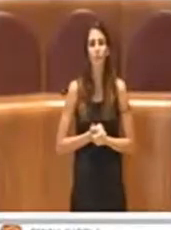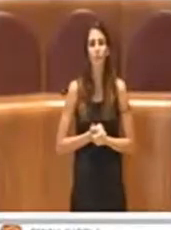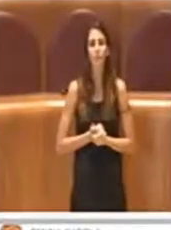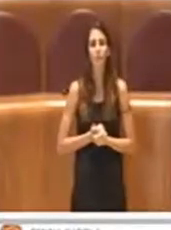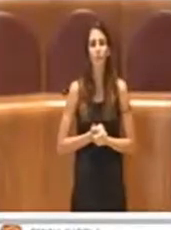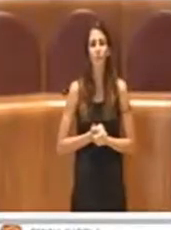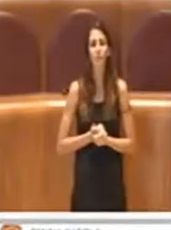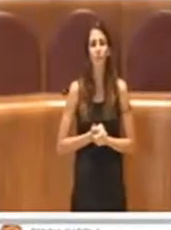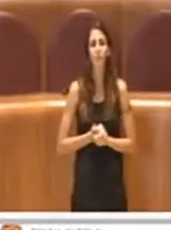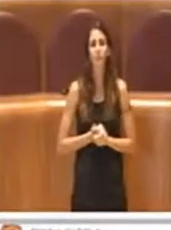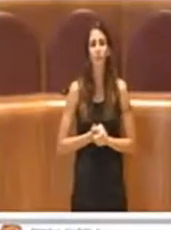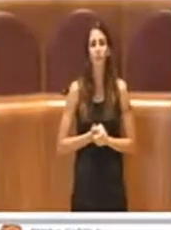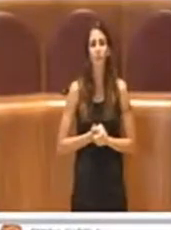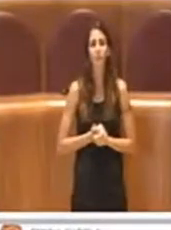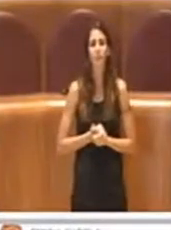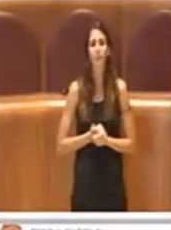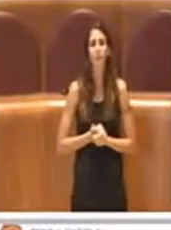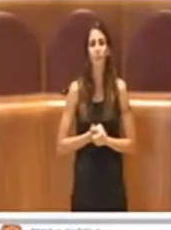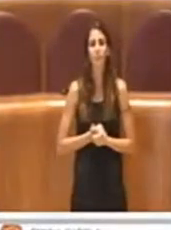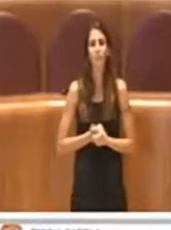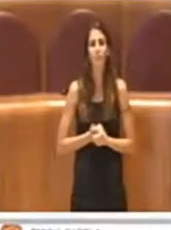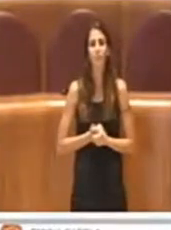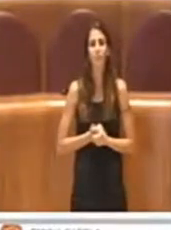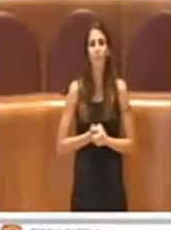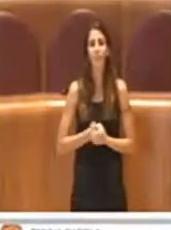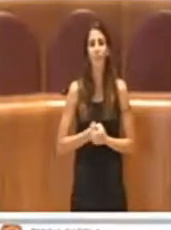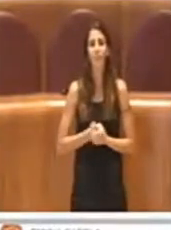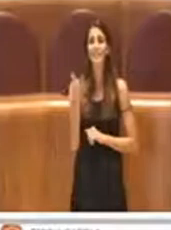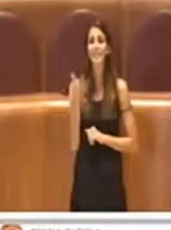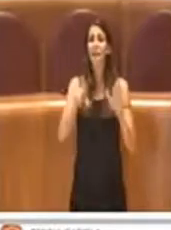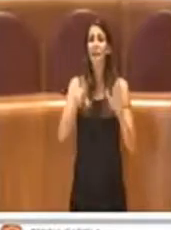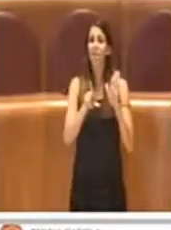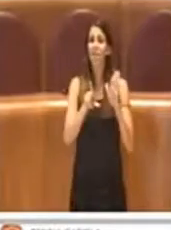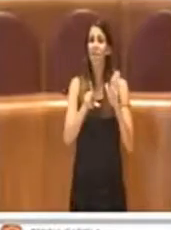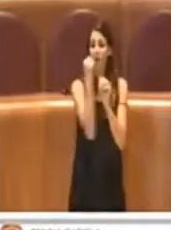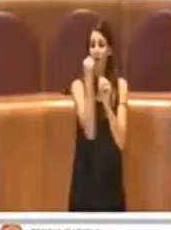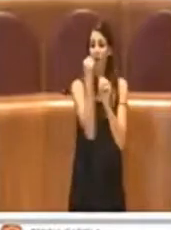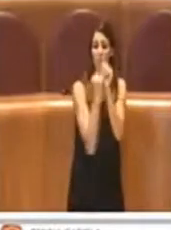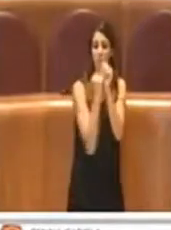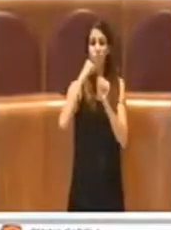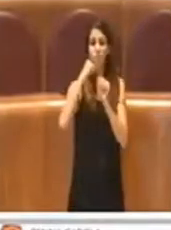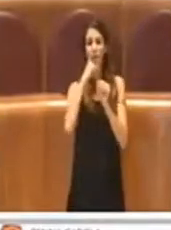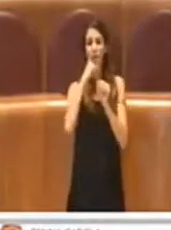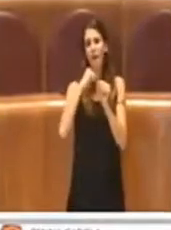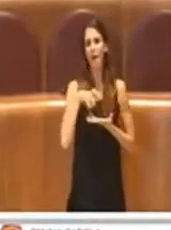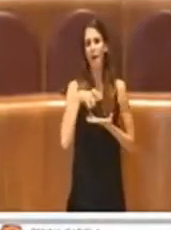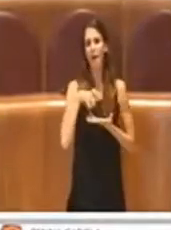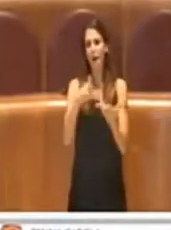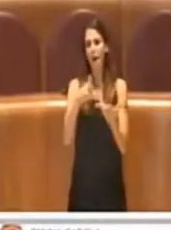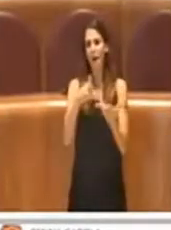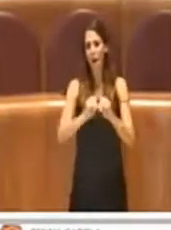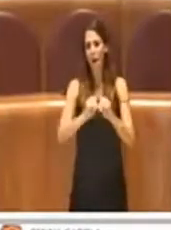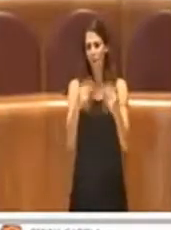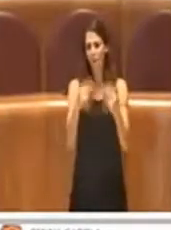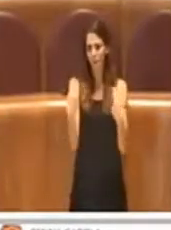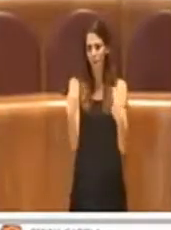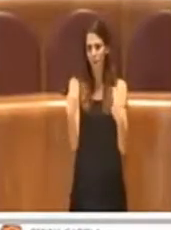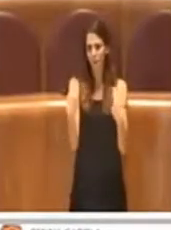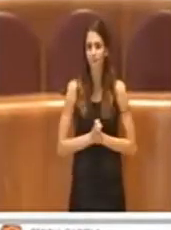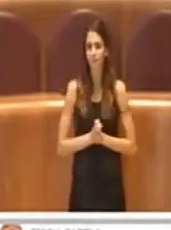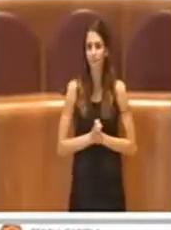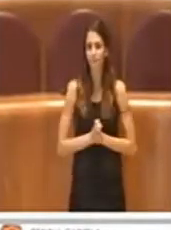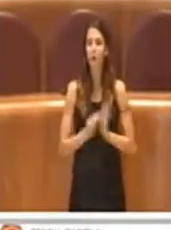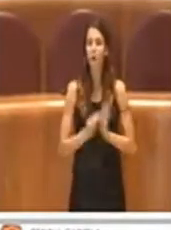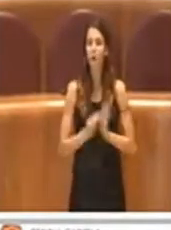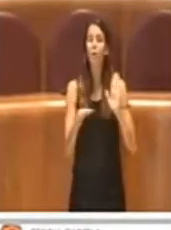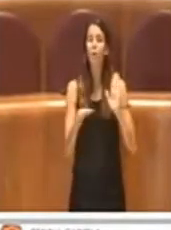la concessione se è stata violata la legge. Ecco. Al punto 6 del deliberato, cancelliamo semplicemente